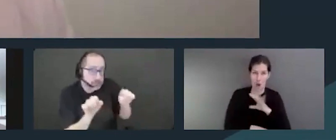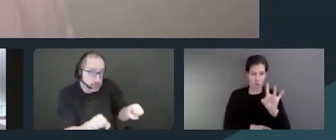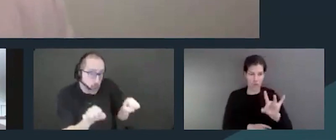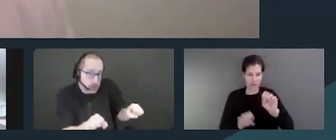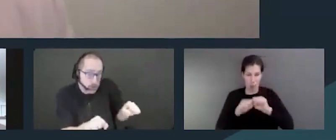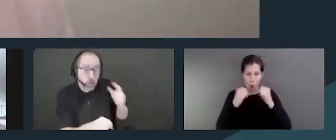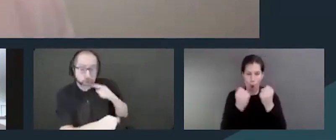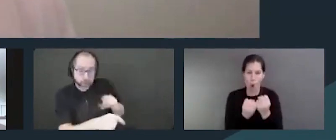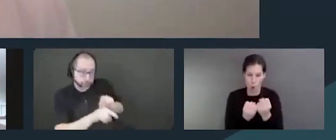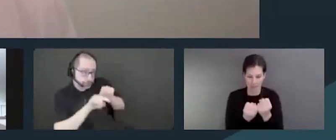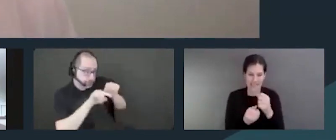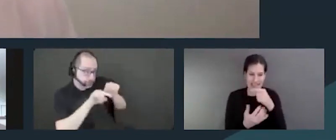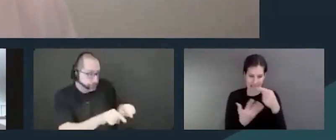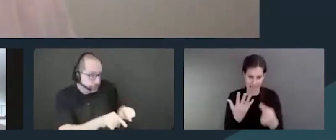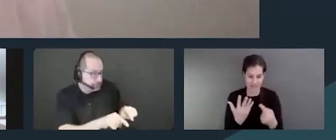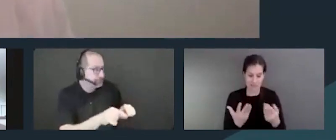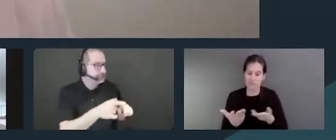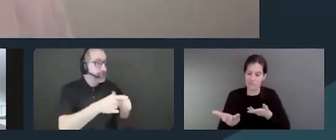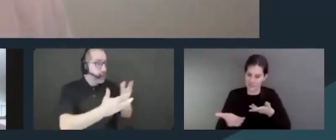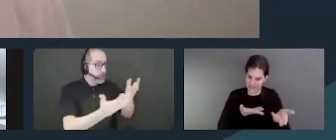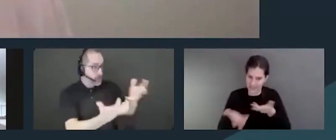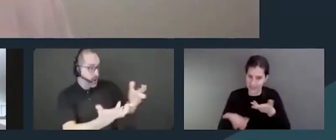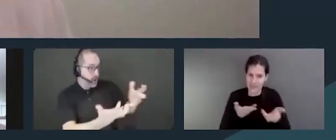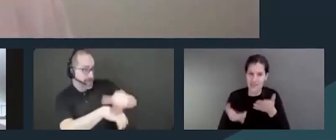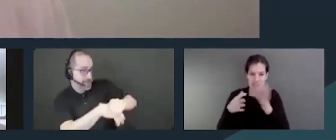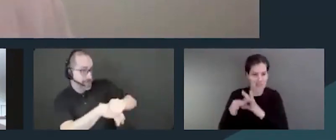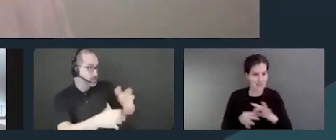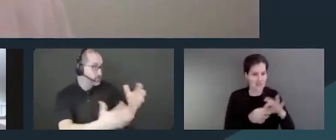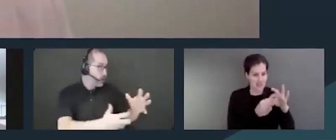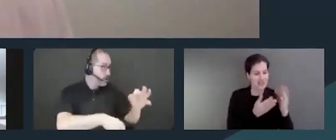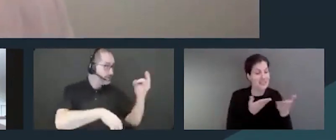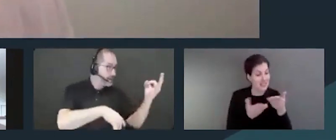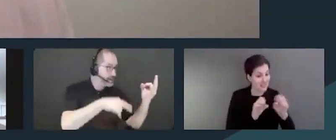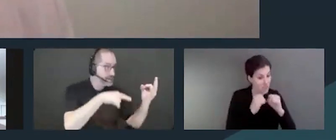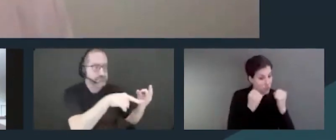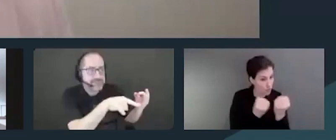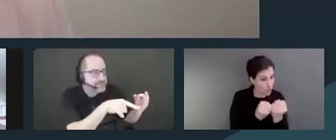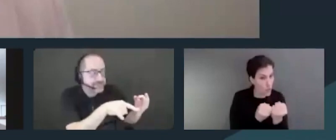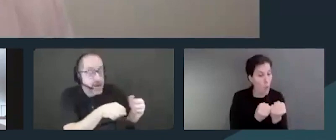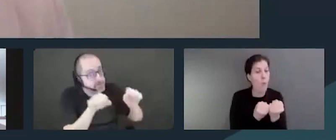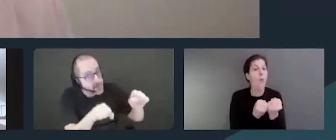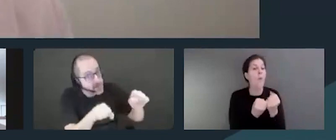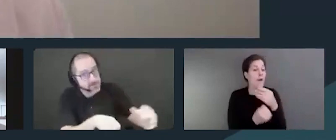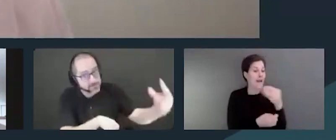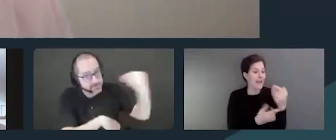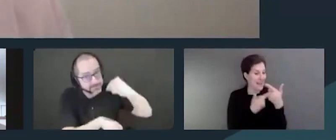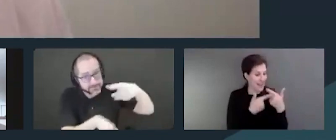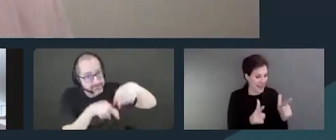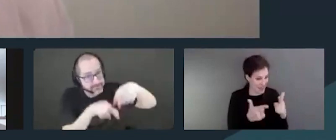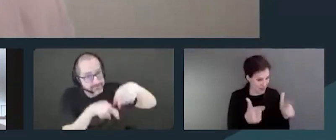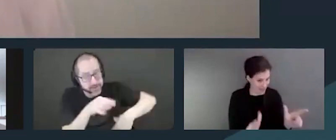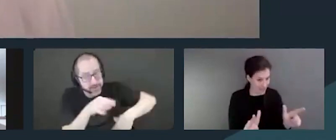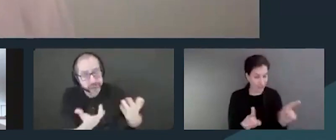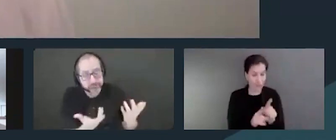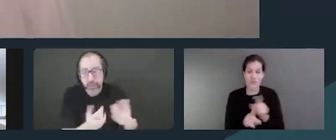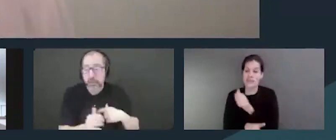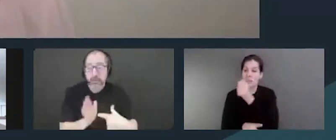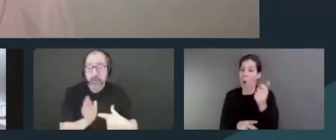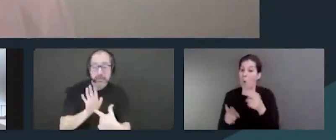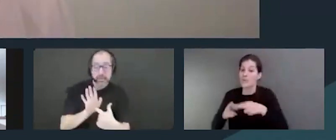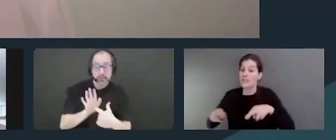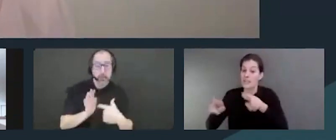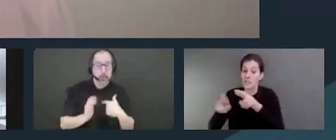capacité de fournir des services dans la langue des minorités. À titre d'exemple, je viens d'une ville, très petite